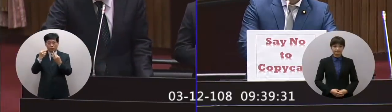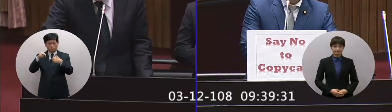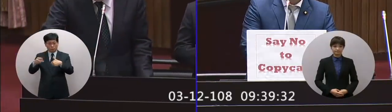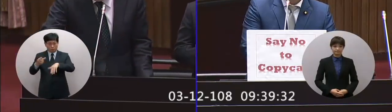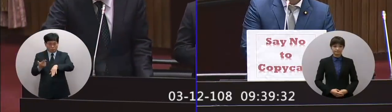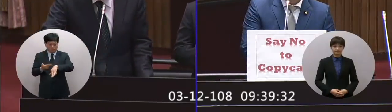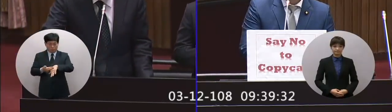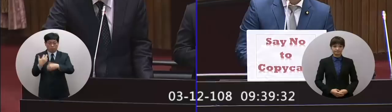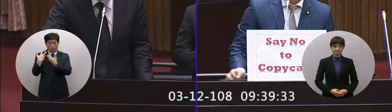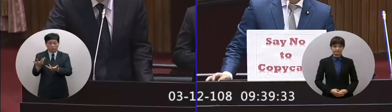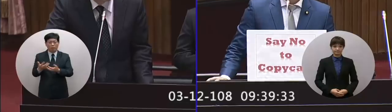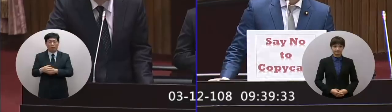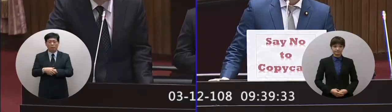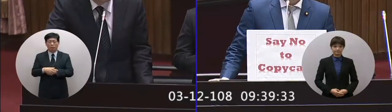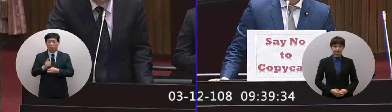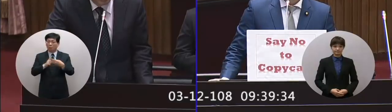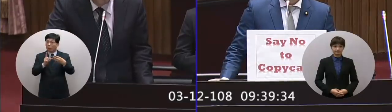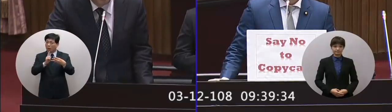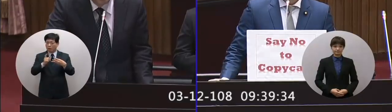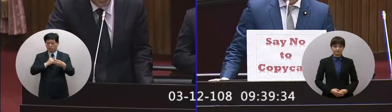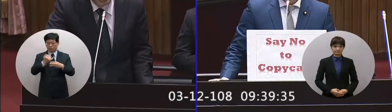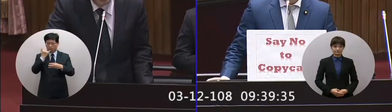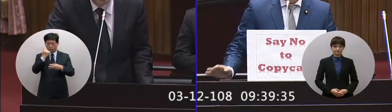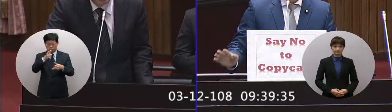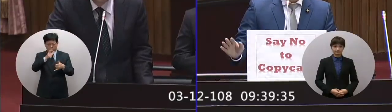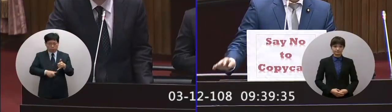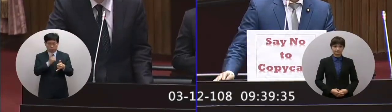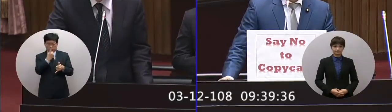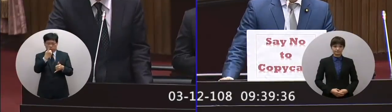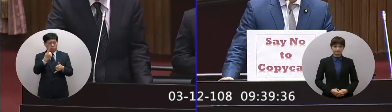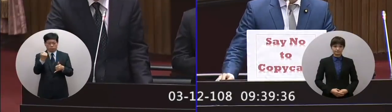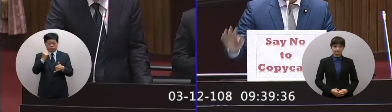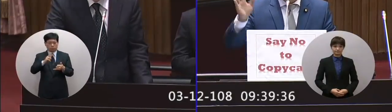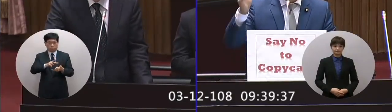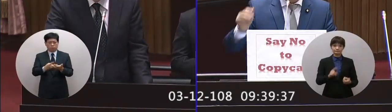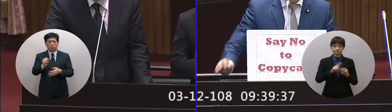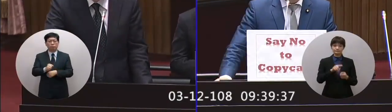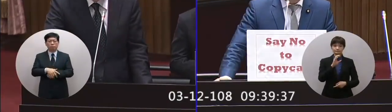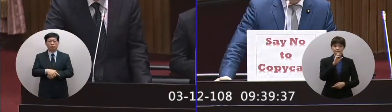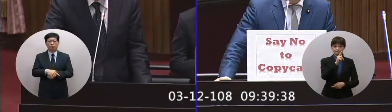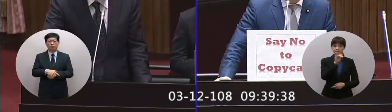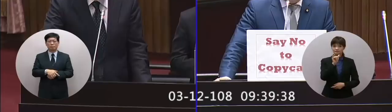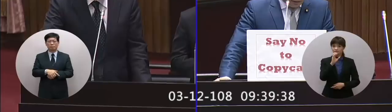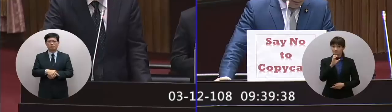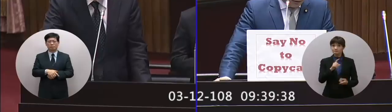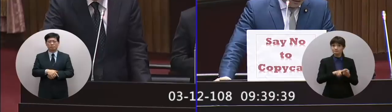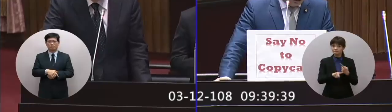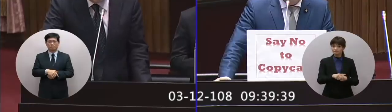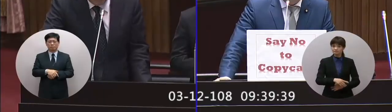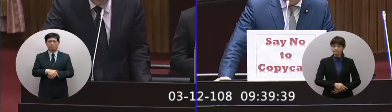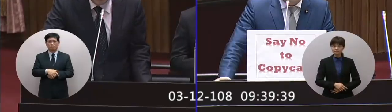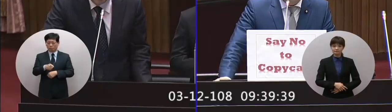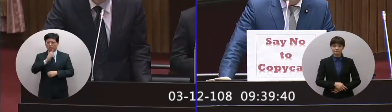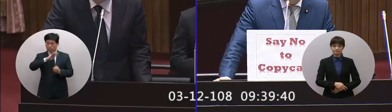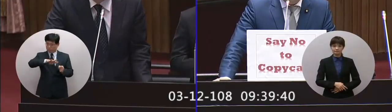位的方式来进行的话，那它最重要就是要有不可否认性，哦。 诸位 ，KYC 对不对 ？Know your customer。 这个